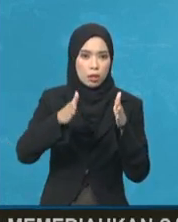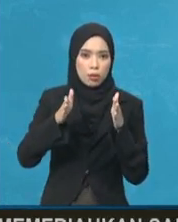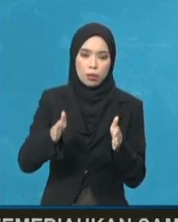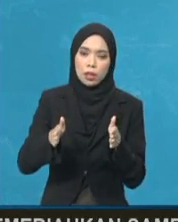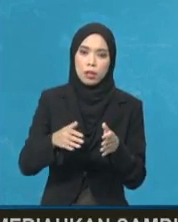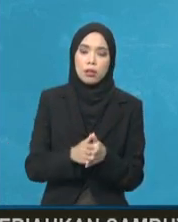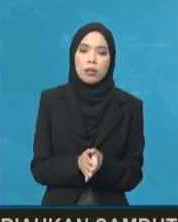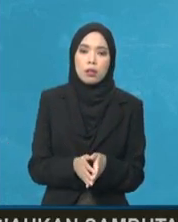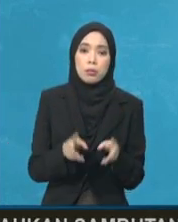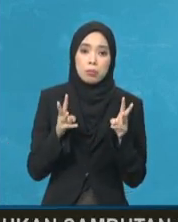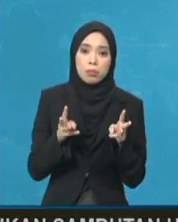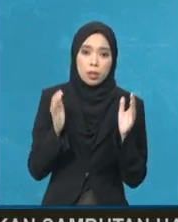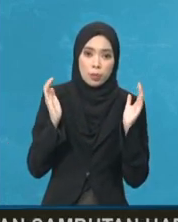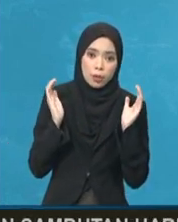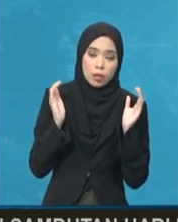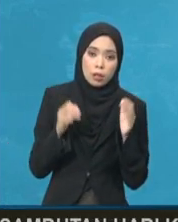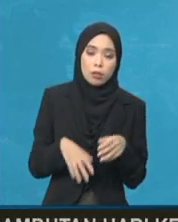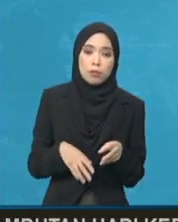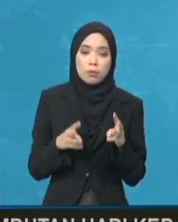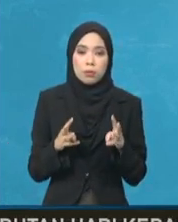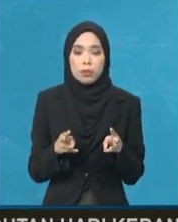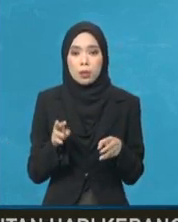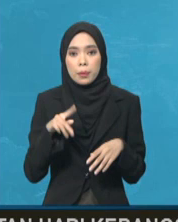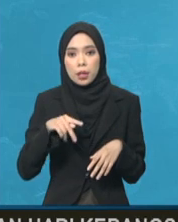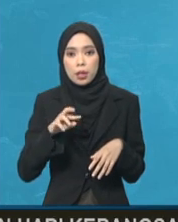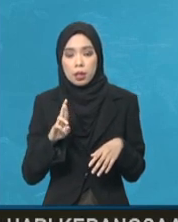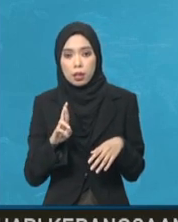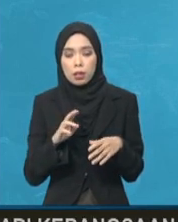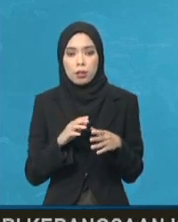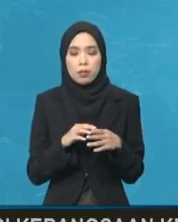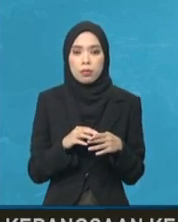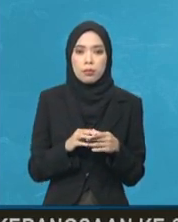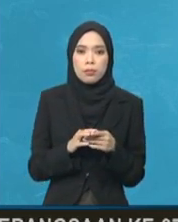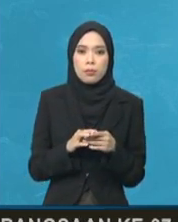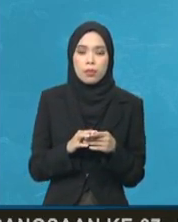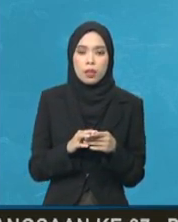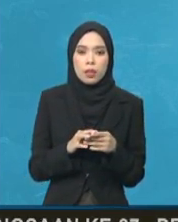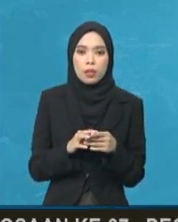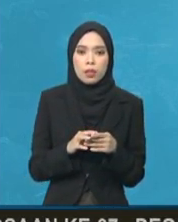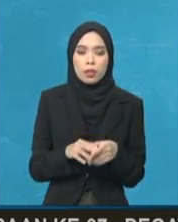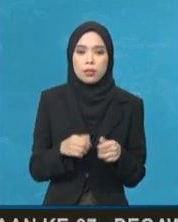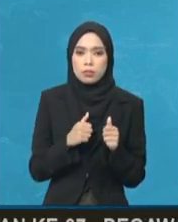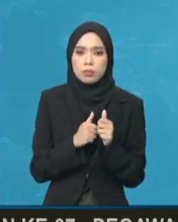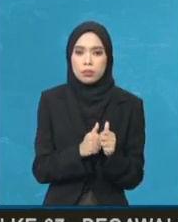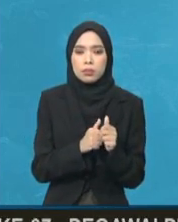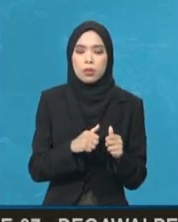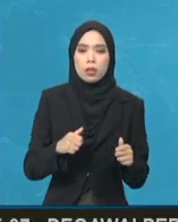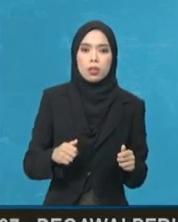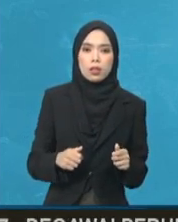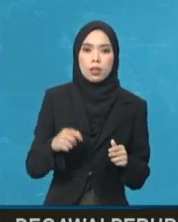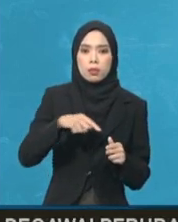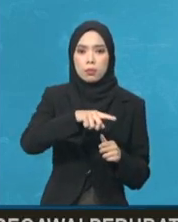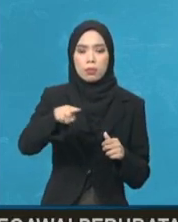penduduk tetap atau penduduk Sementara di tempat tinggal biasa mereka yaitu merujuk kepada mereka yang telah